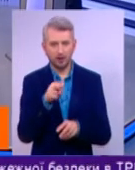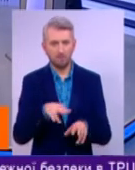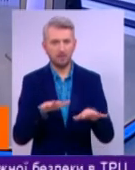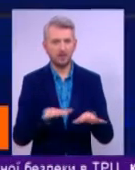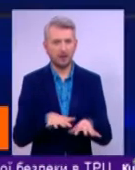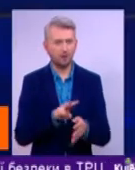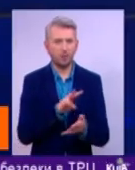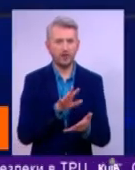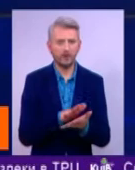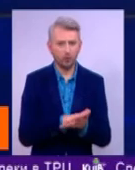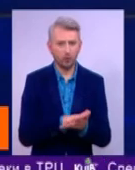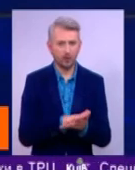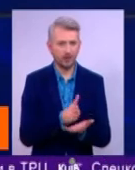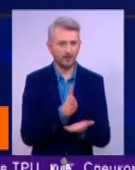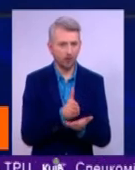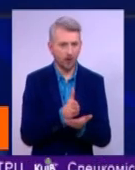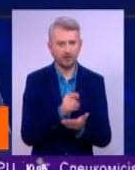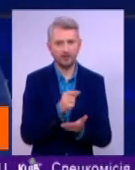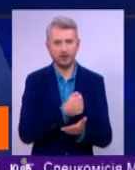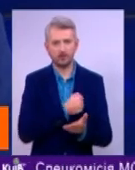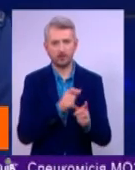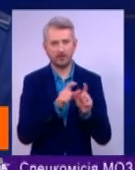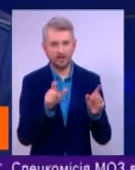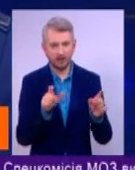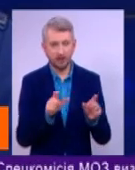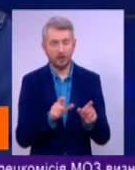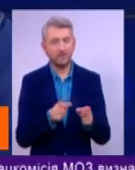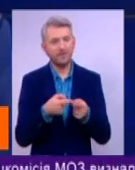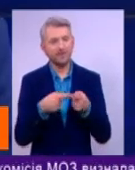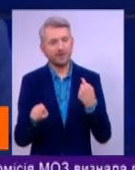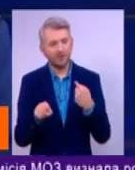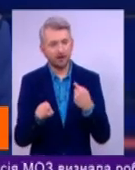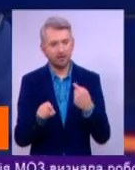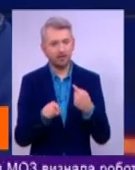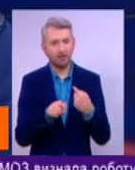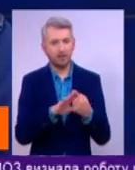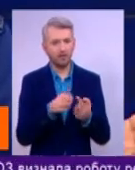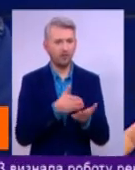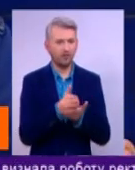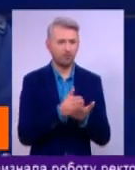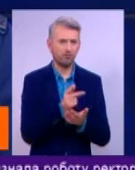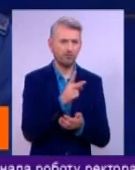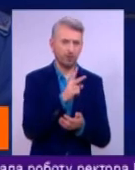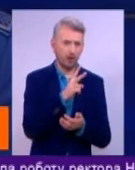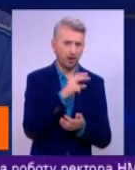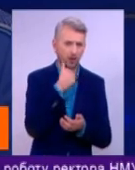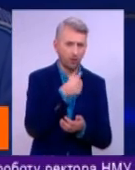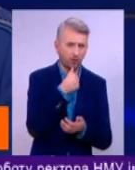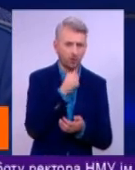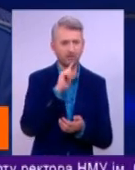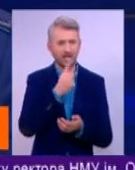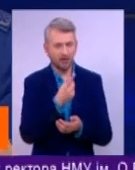постійної дислокації цієї частини, безумовно, відрізняється, вони служать там півтора роки чи рік, як колега